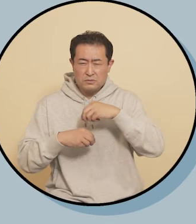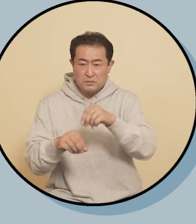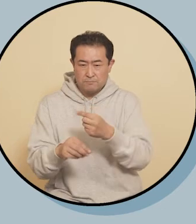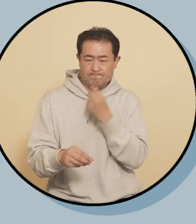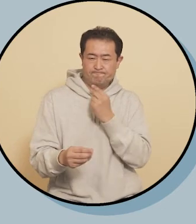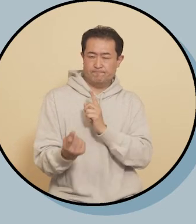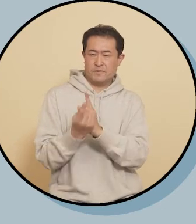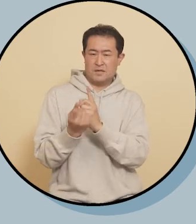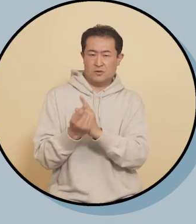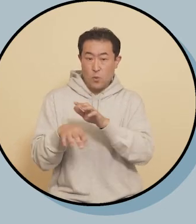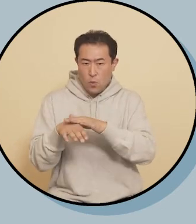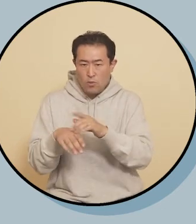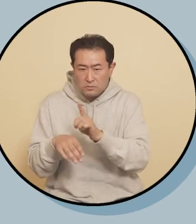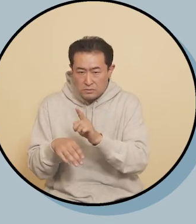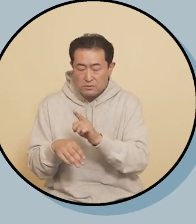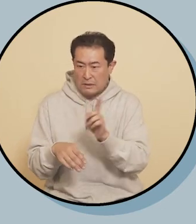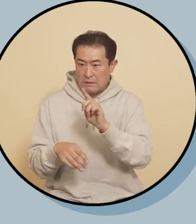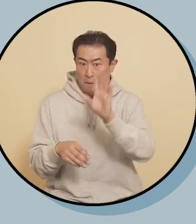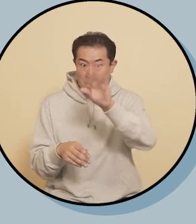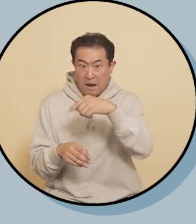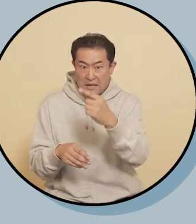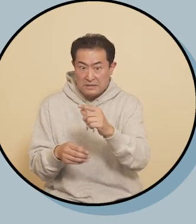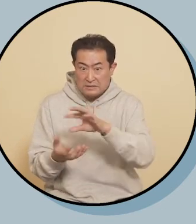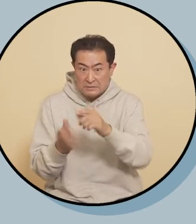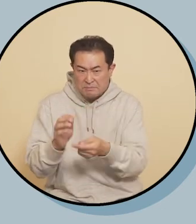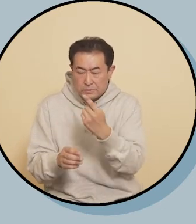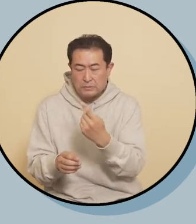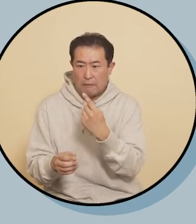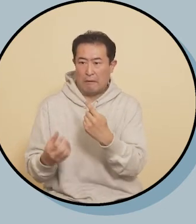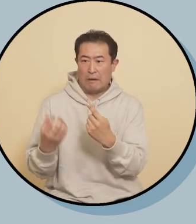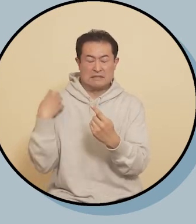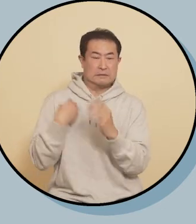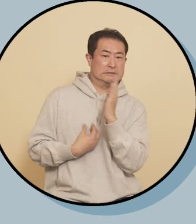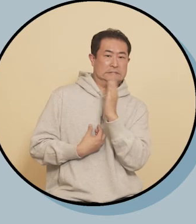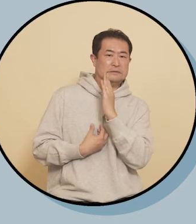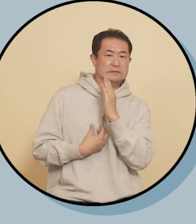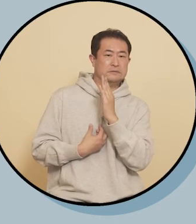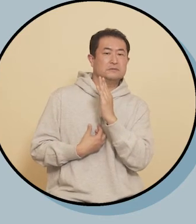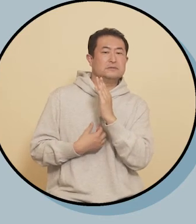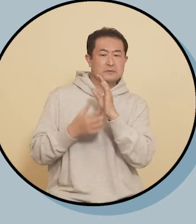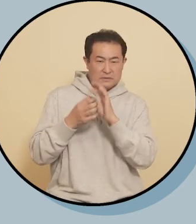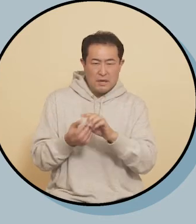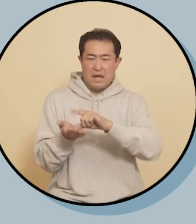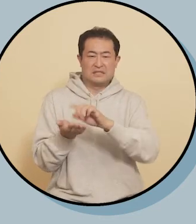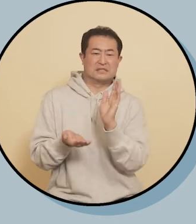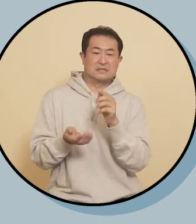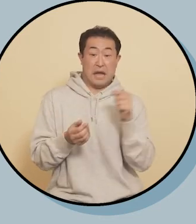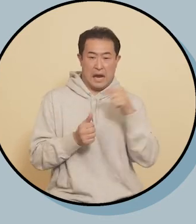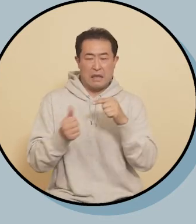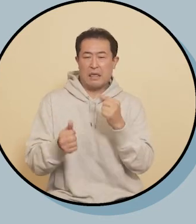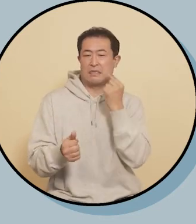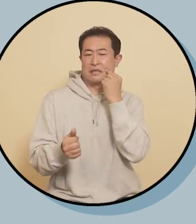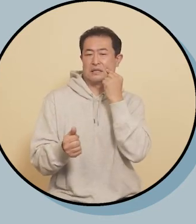はその感染対策一環としてやっぱりこう何か起きると責任などからないからということで派遣